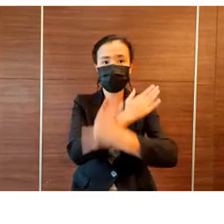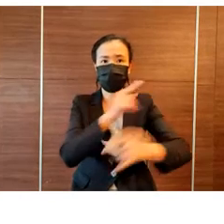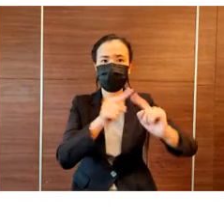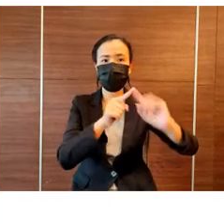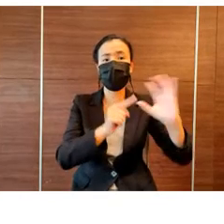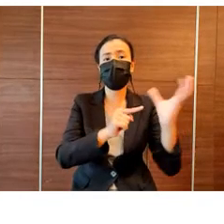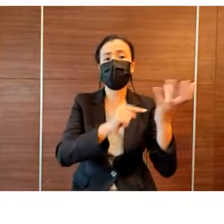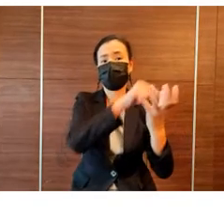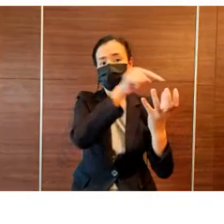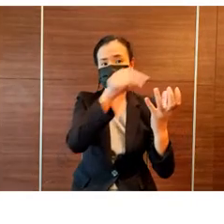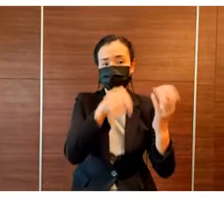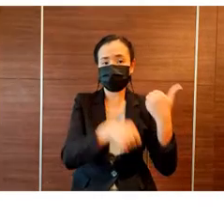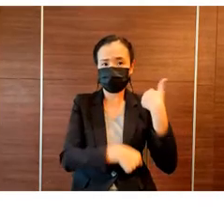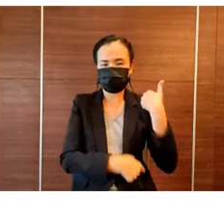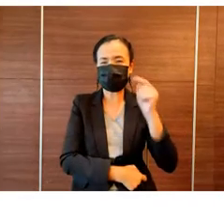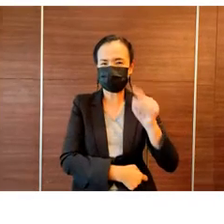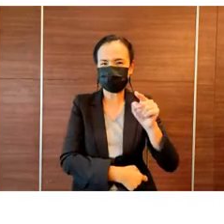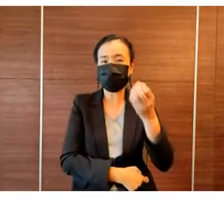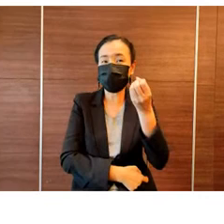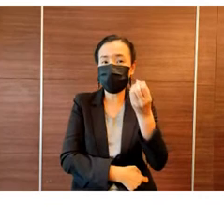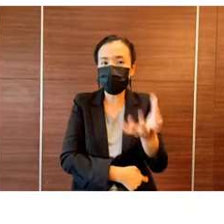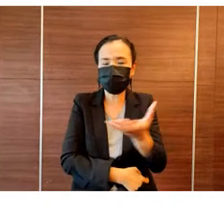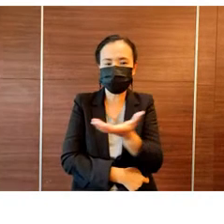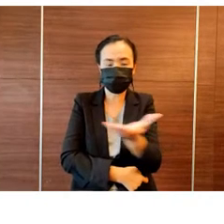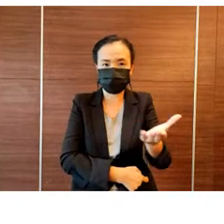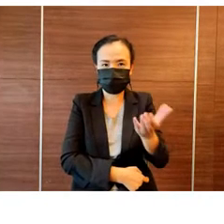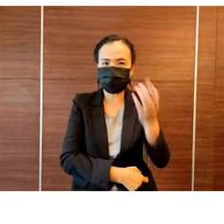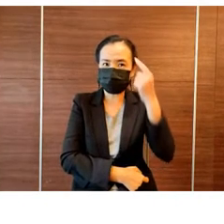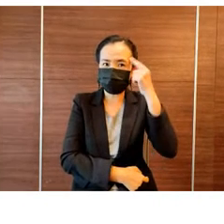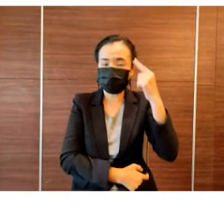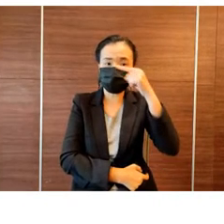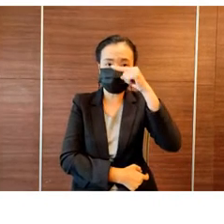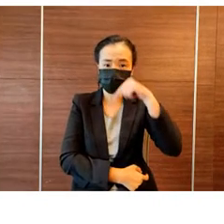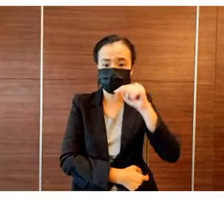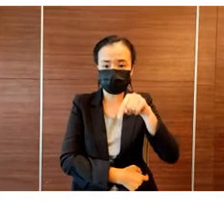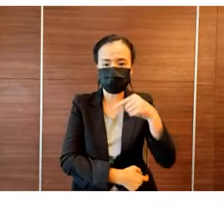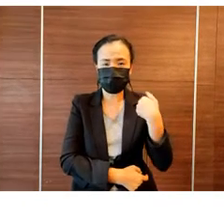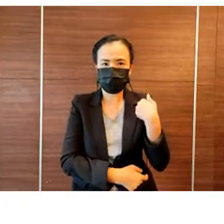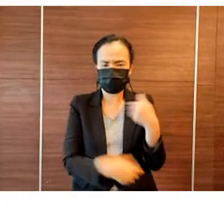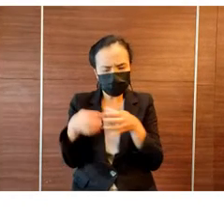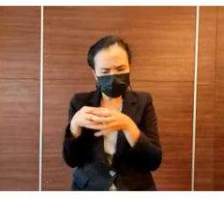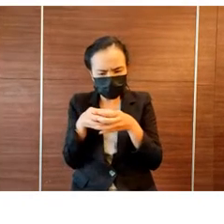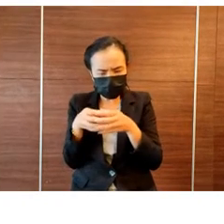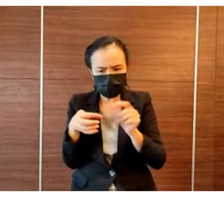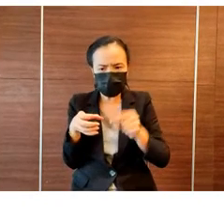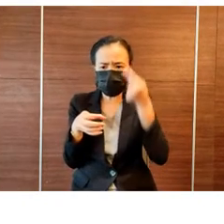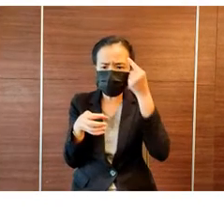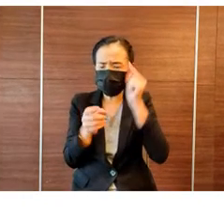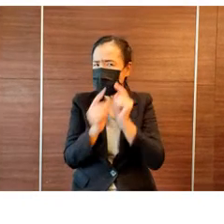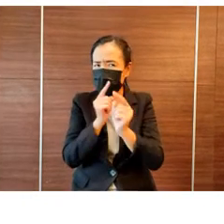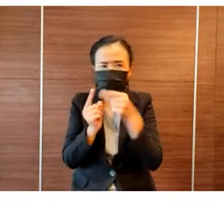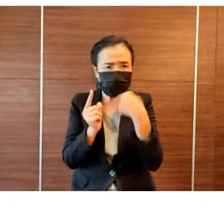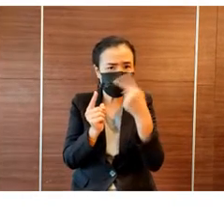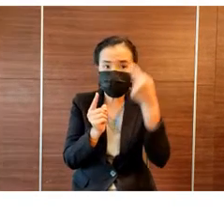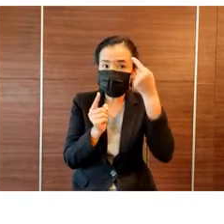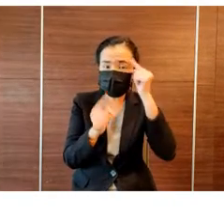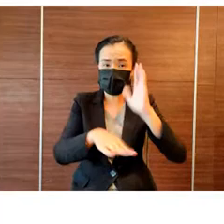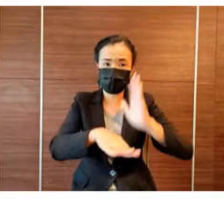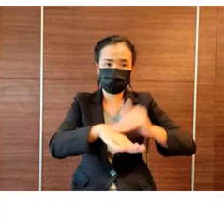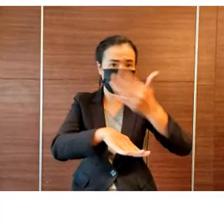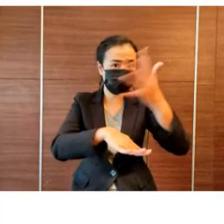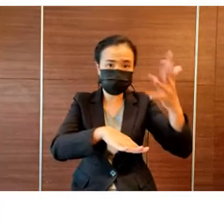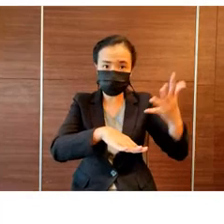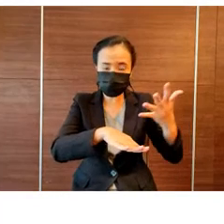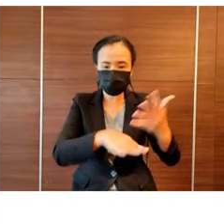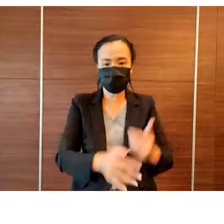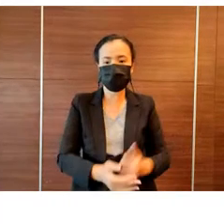ประเทศเลยนะคะเชื่อว่าส่วนใหญ่หลายส่วนของประเทศไทยมีมุมเล็กๆซึ่งไม่รู้จะคุยกับใครยังไม่มีผู้เชี่ยวชาญตรง